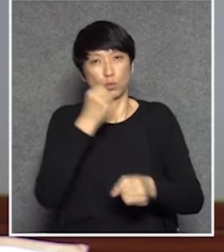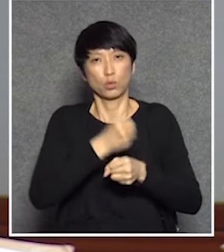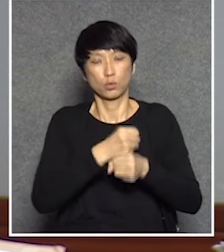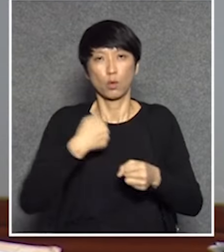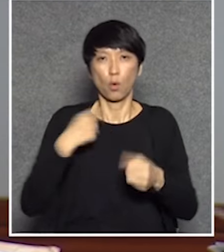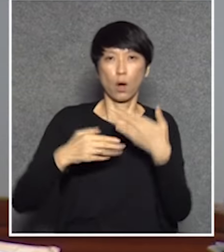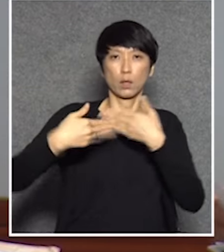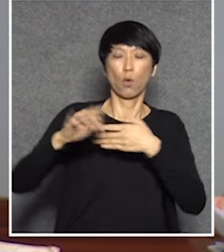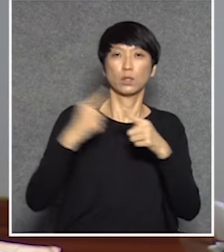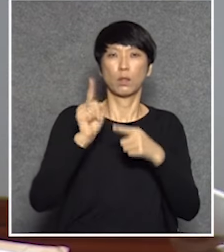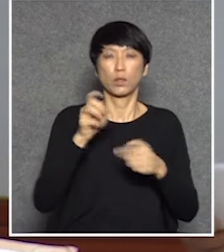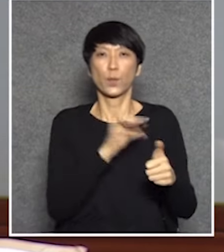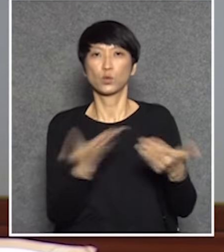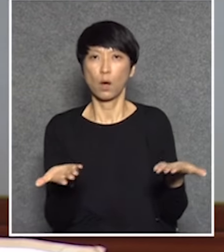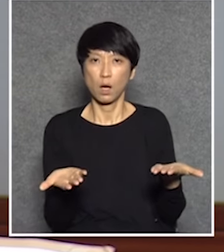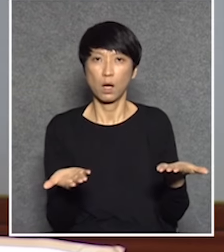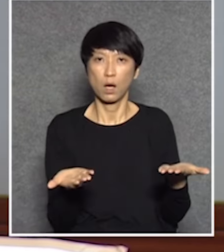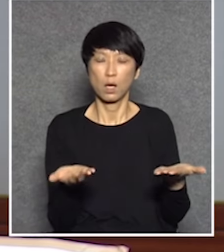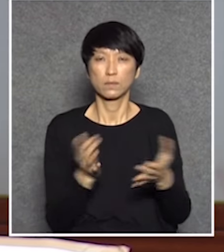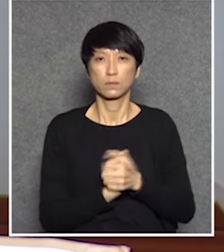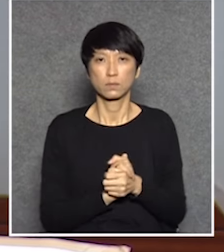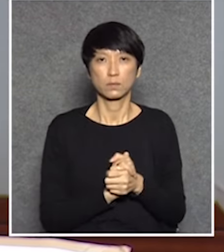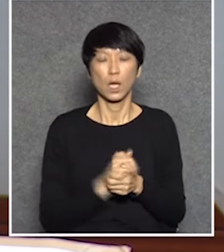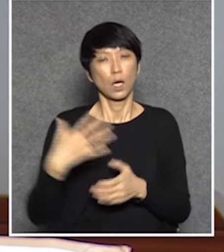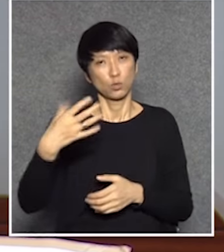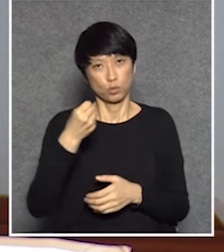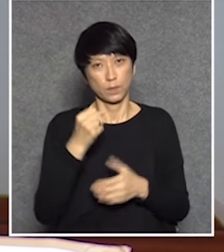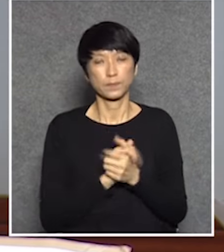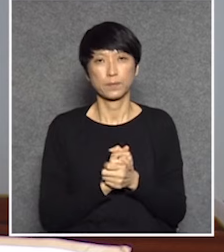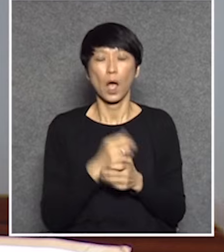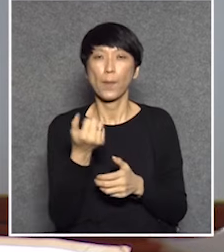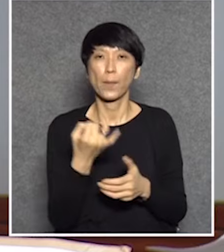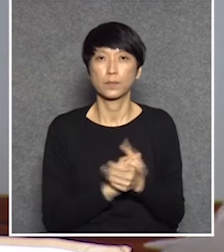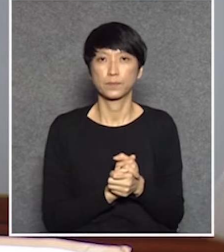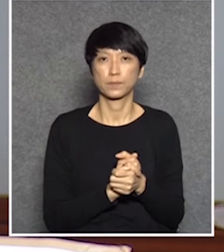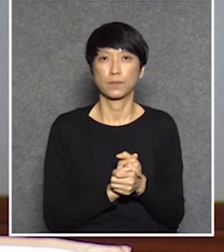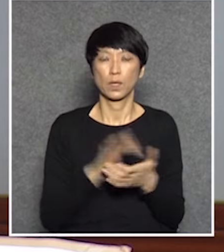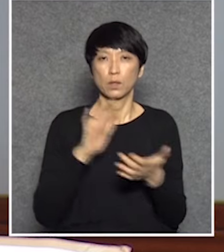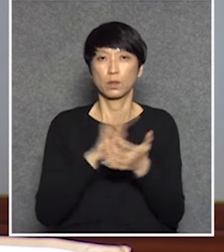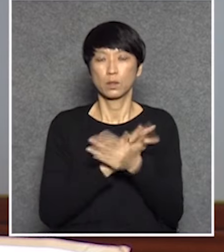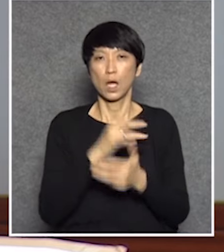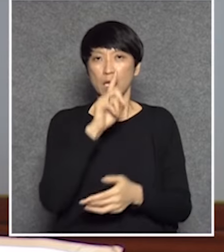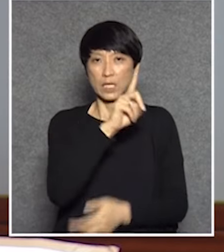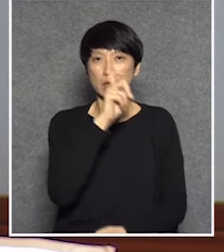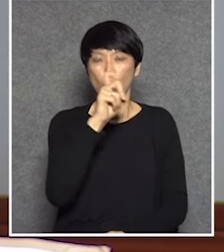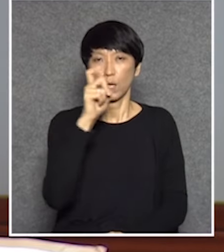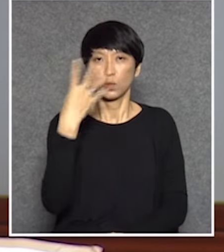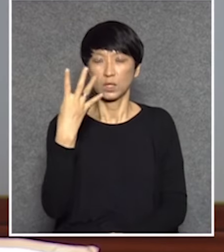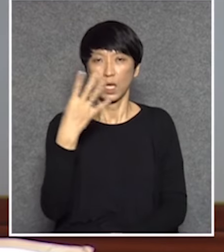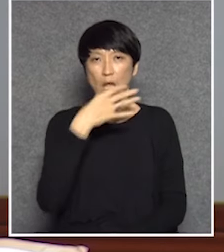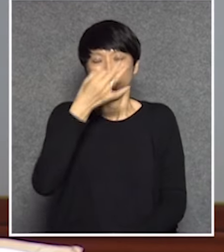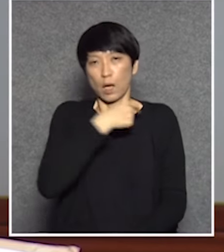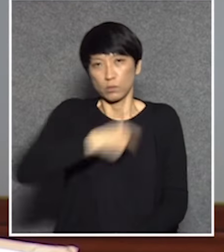呢？喂，主席，是不是20年前1994年譚耀宗議員又